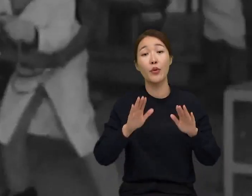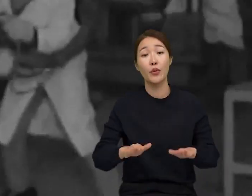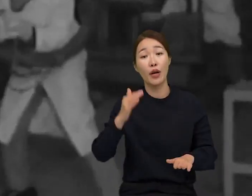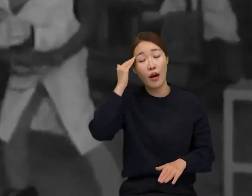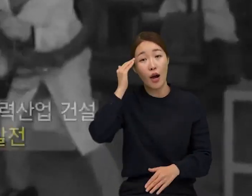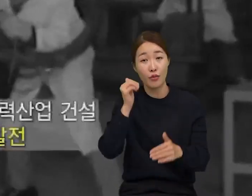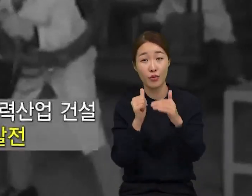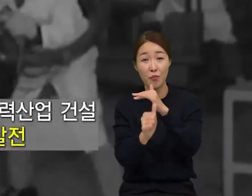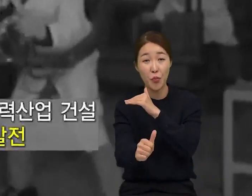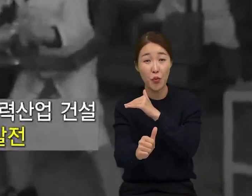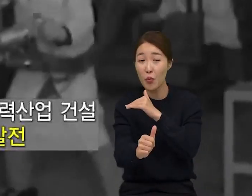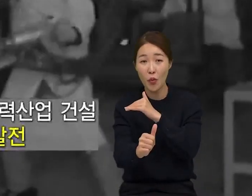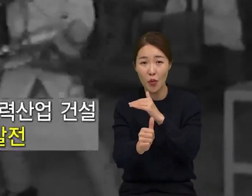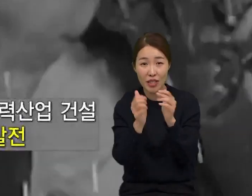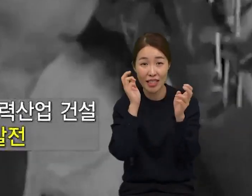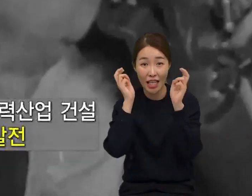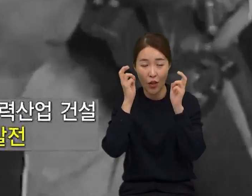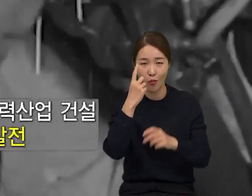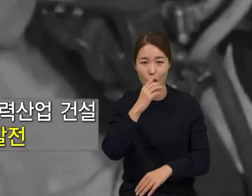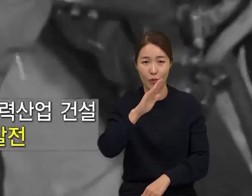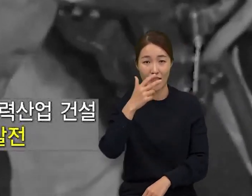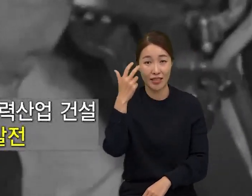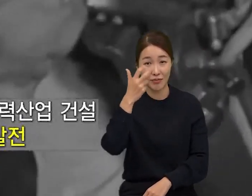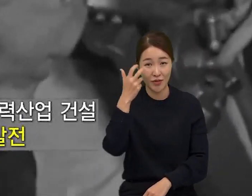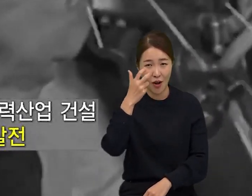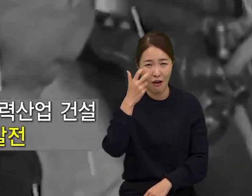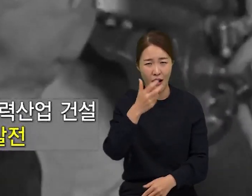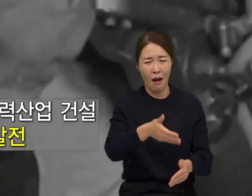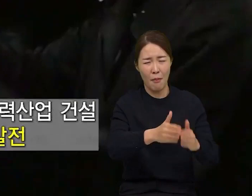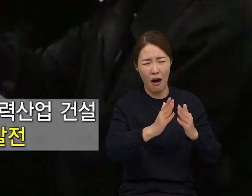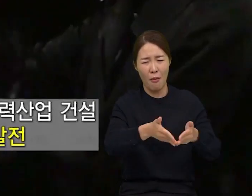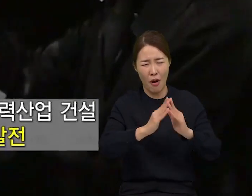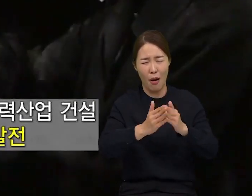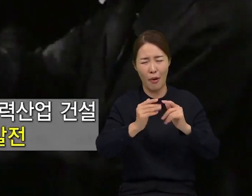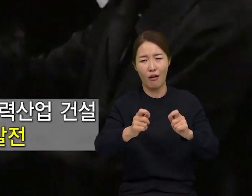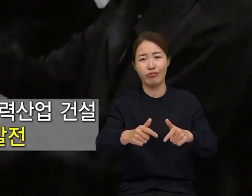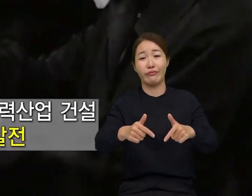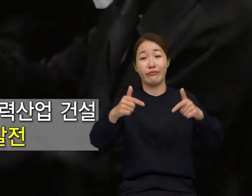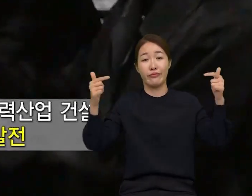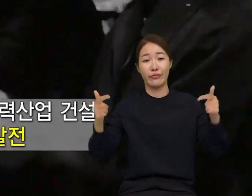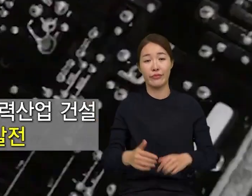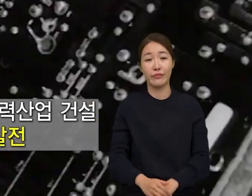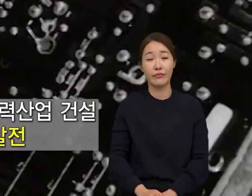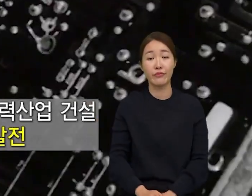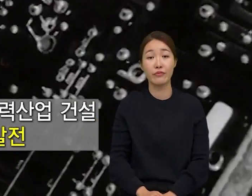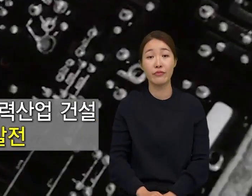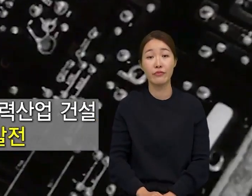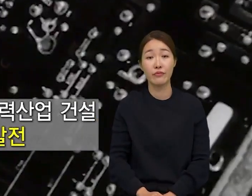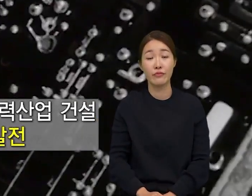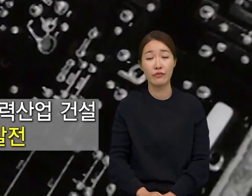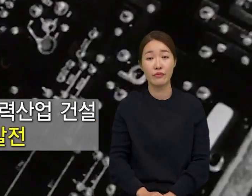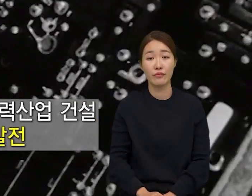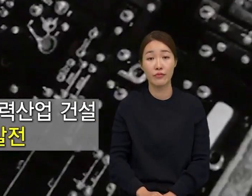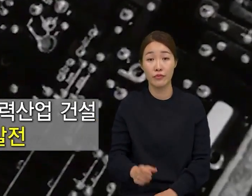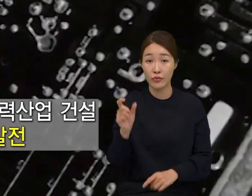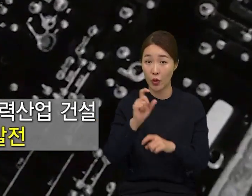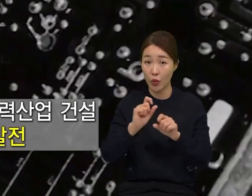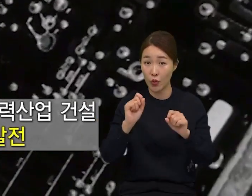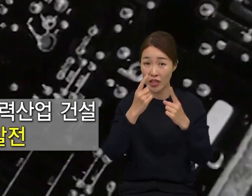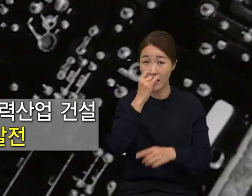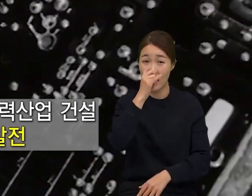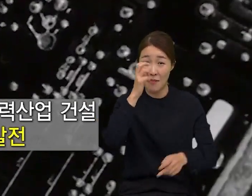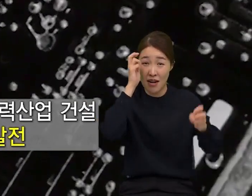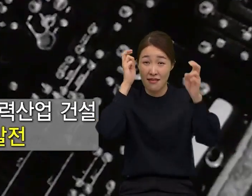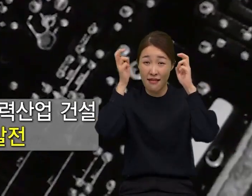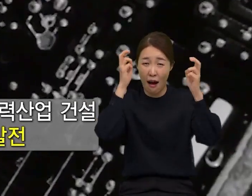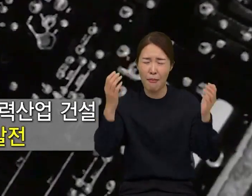이처럼 오늘날 한국의 대표적 주력 산업이 1970년대에 속속 건설됐다. 이는